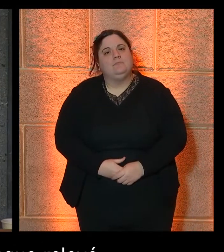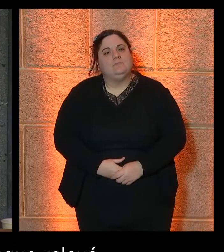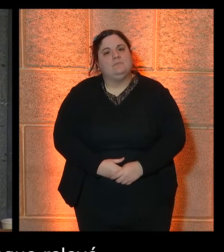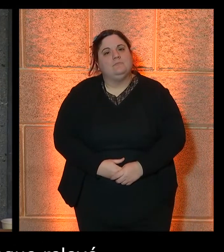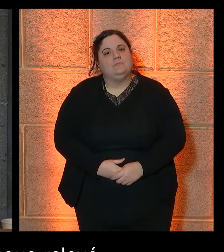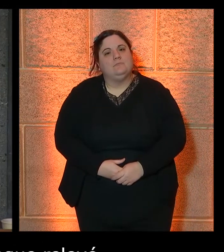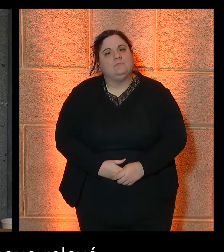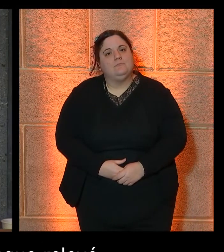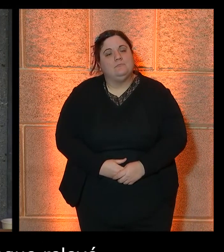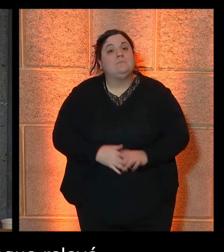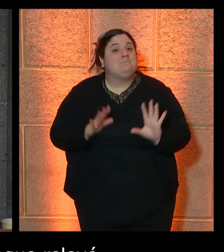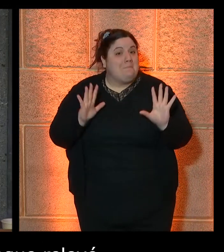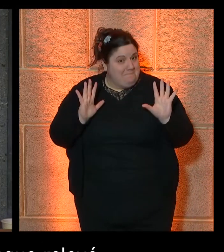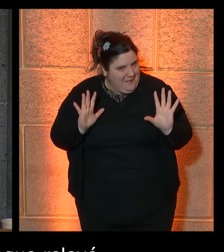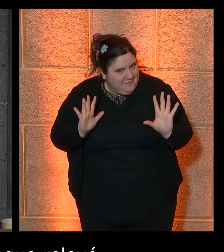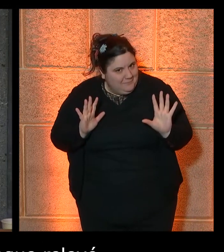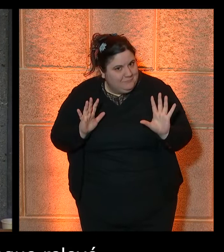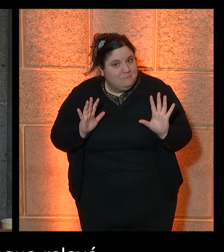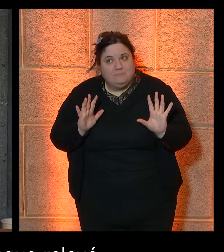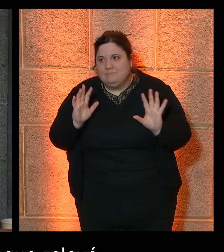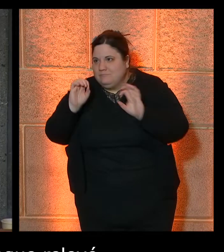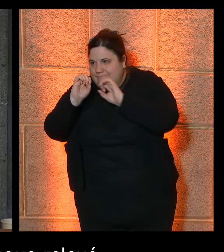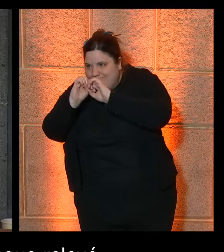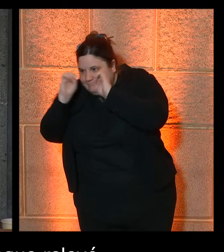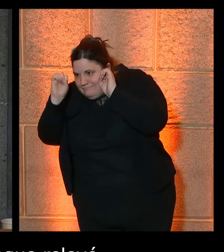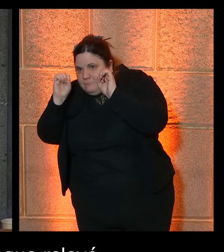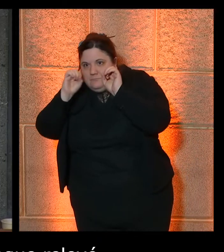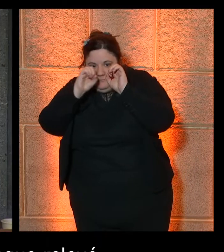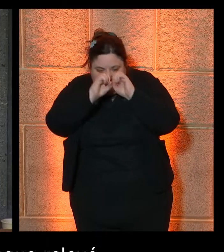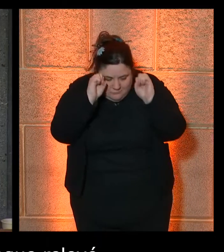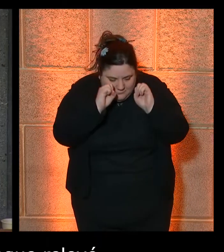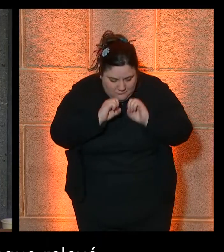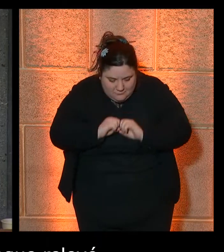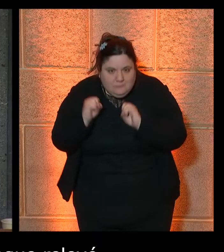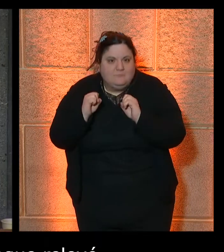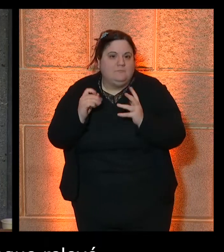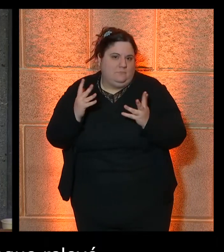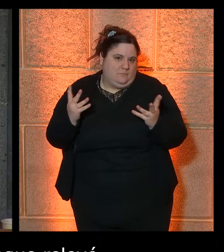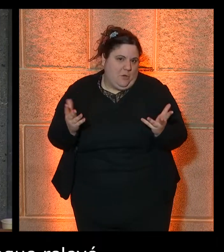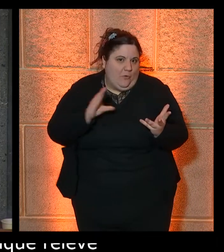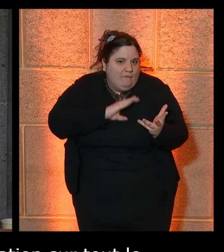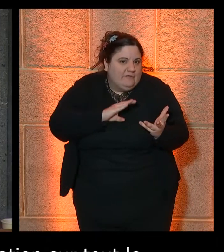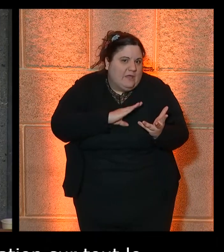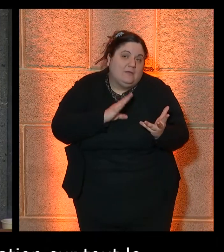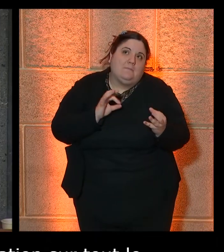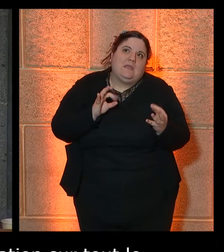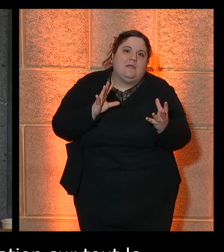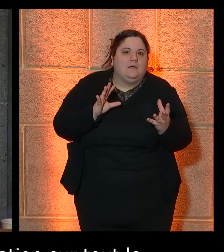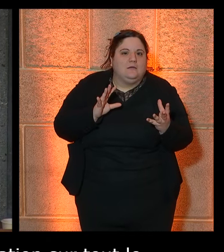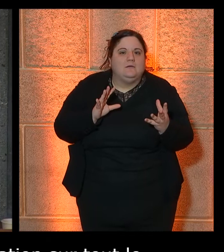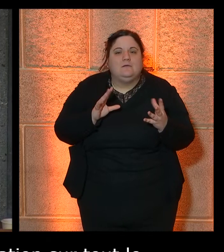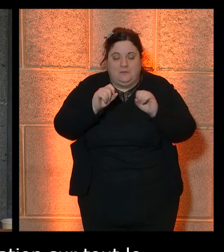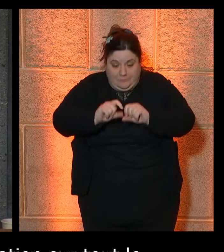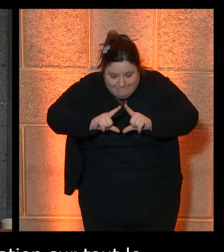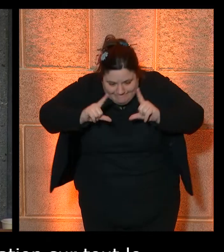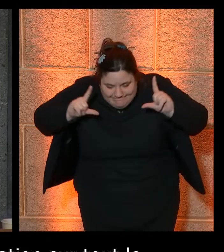sur certains territoires prendre le temps de faire des gros plans, en quelque sorte,